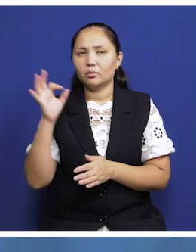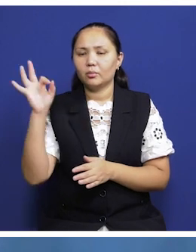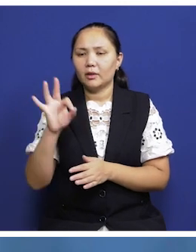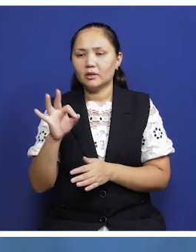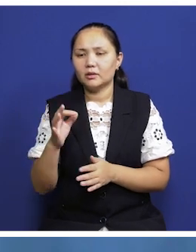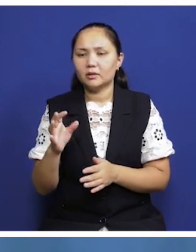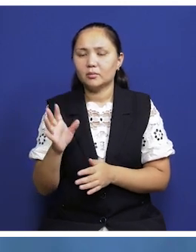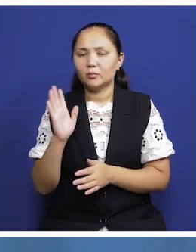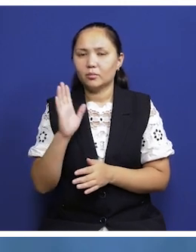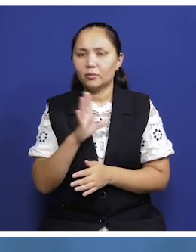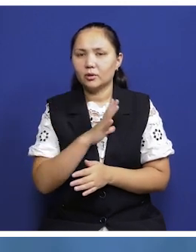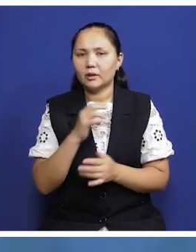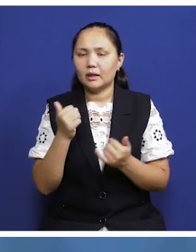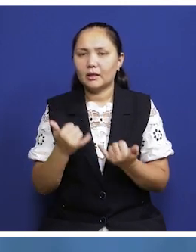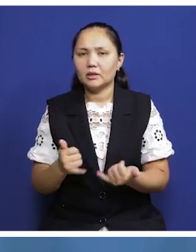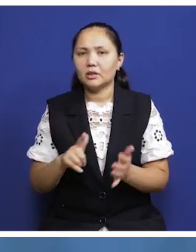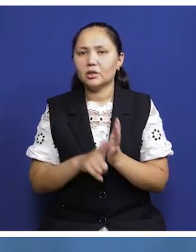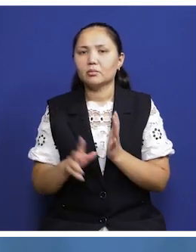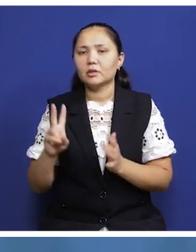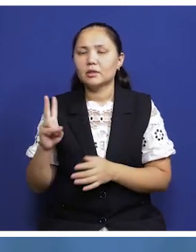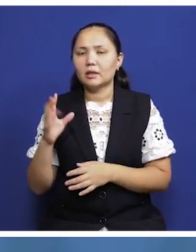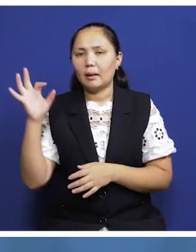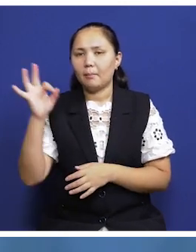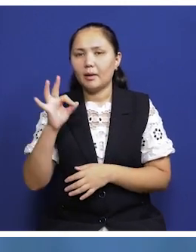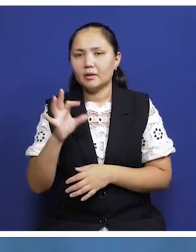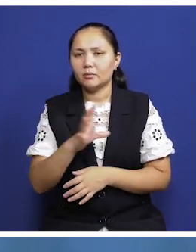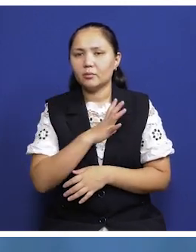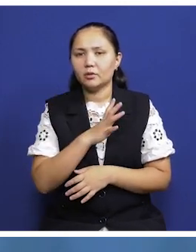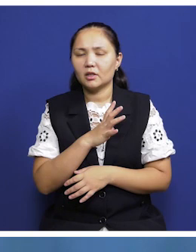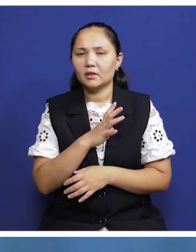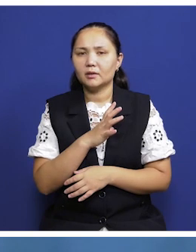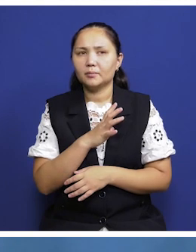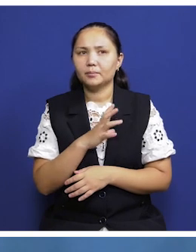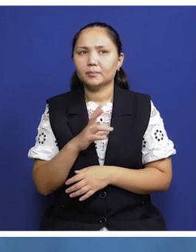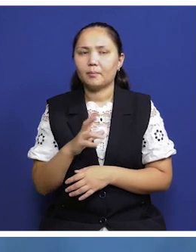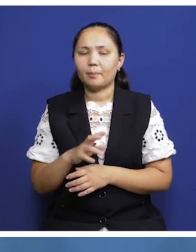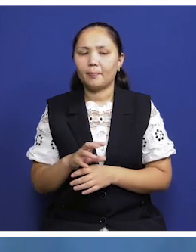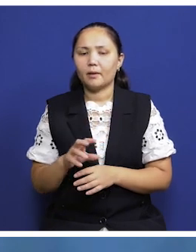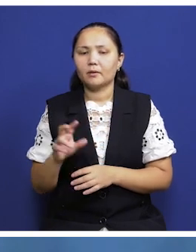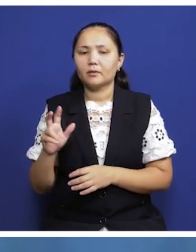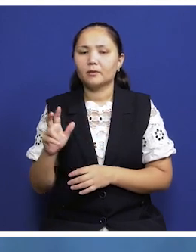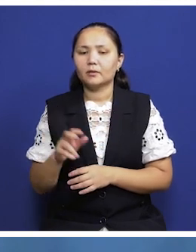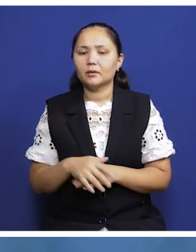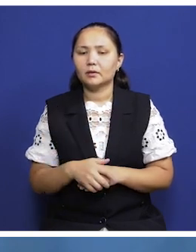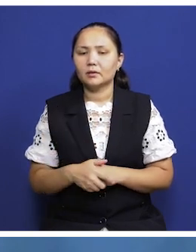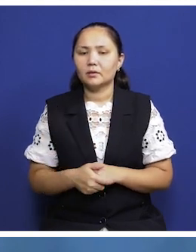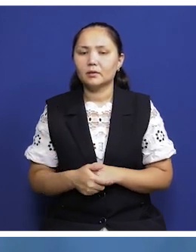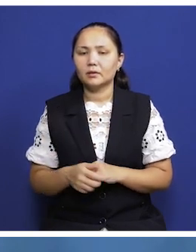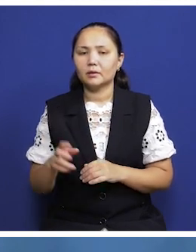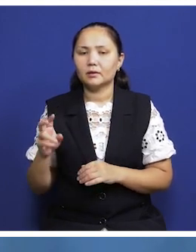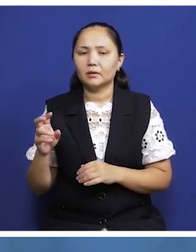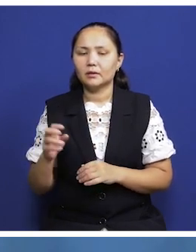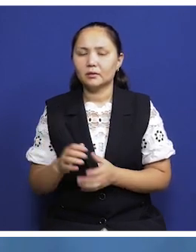қазір 72% дейін жеткізіп отырмыз. Яғни асфальтталған жолдардың ұзындығы 305 шақырымды құрайды.